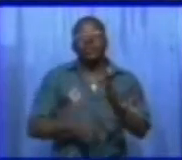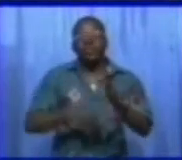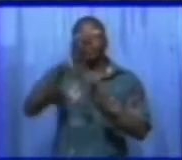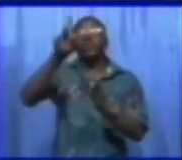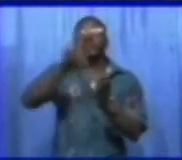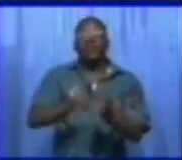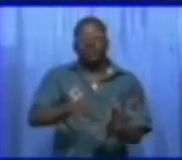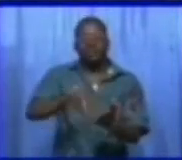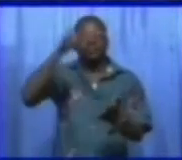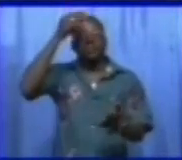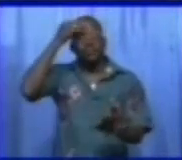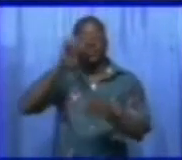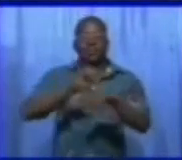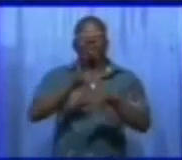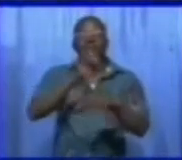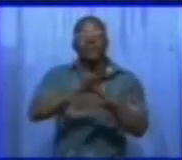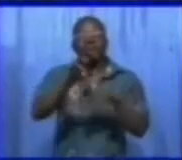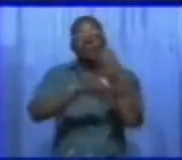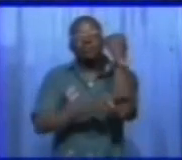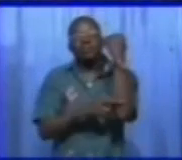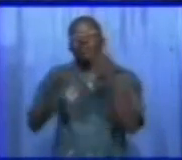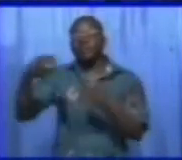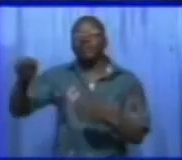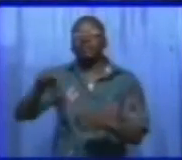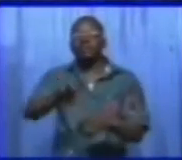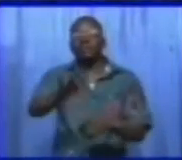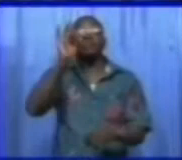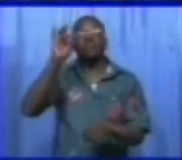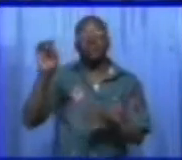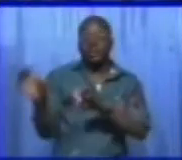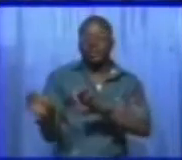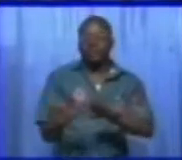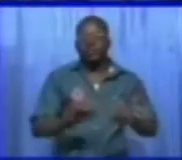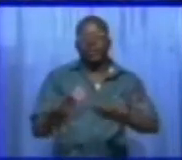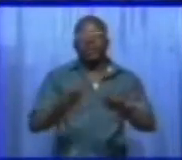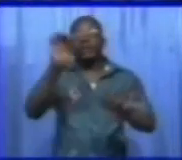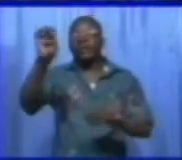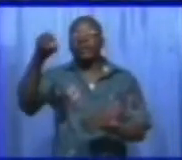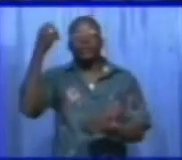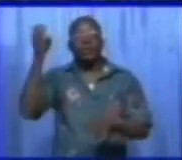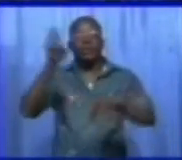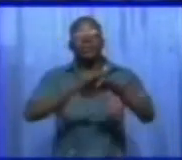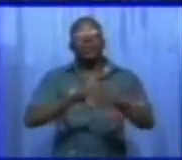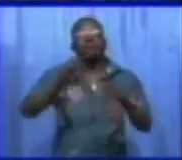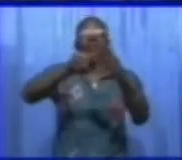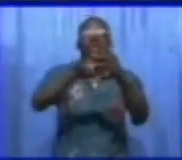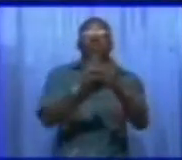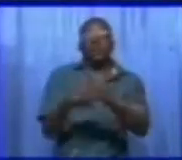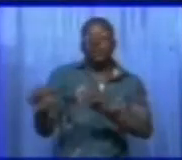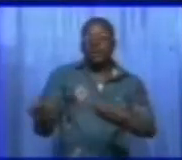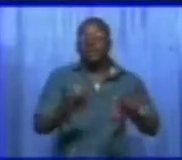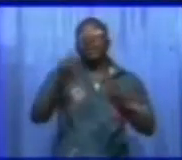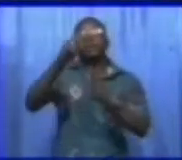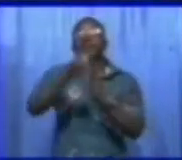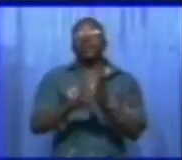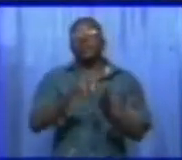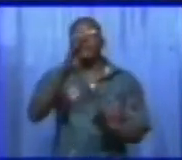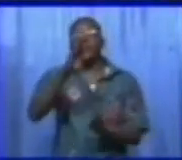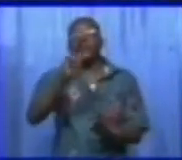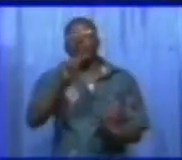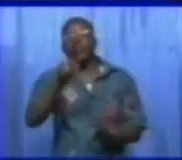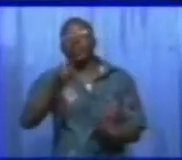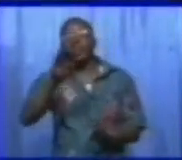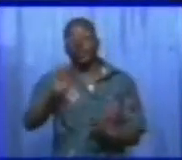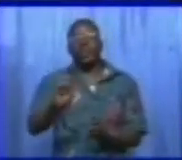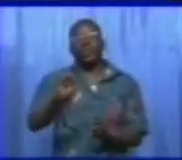l'apprentissage et le Conseil régional de l'Est pour la réalisation d'activités marque réellement le top de départ des actions du FRAPPE.